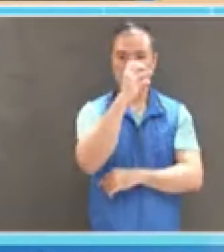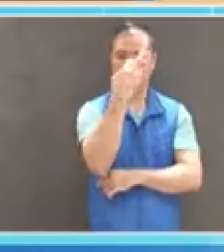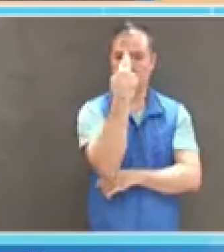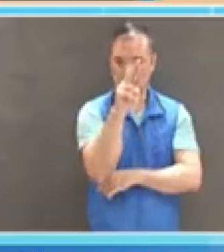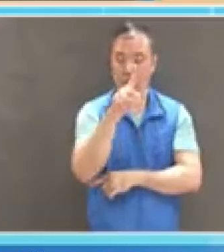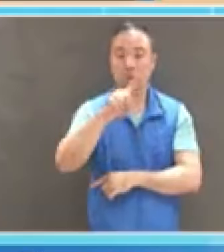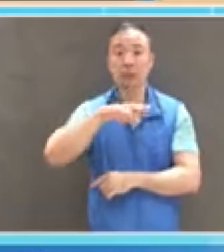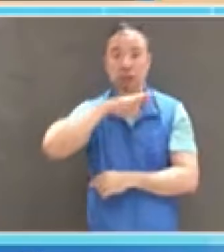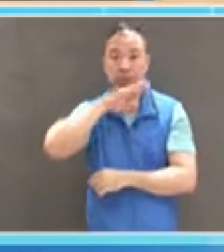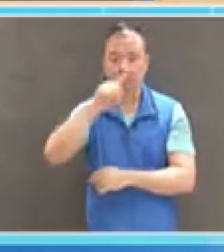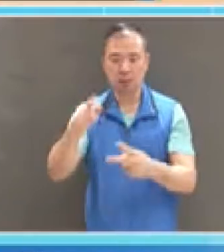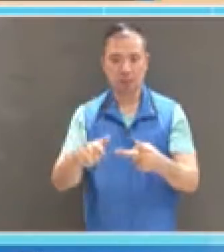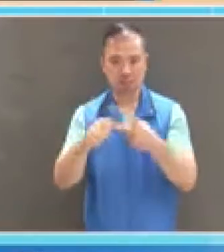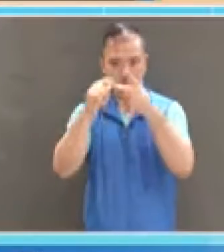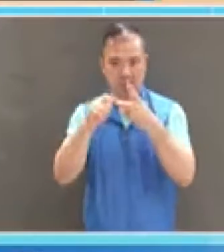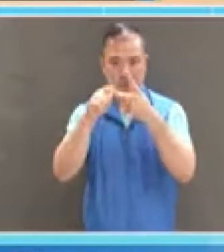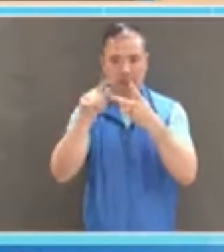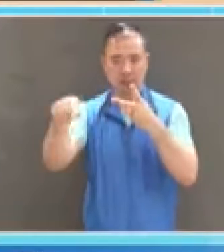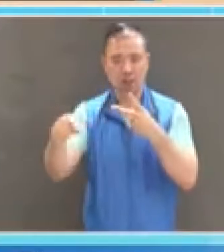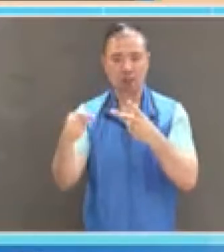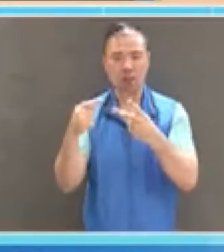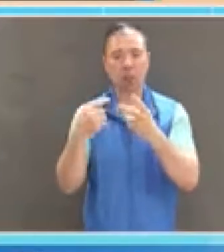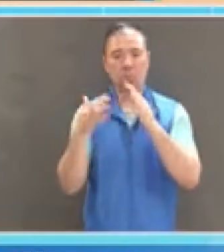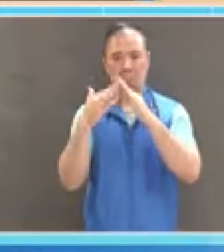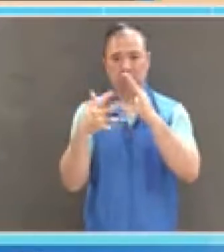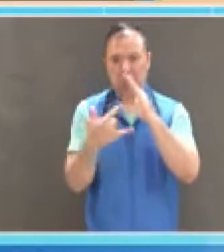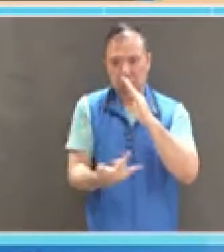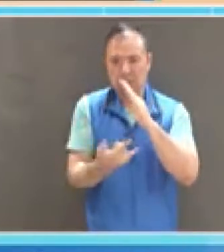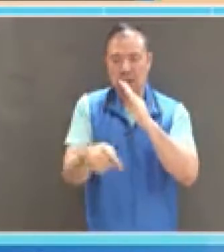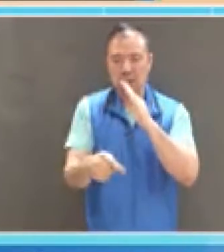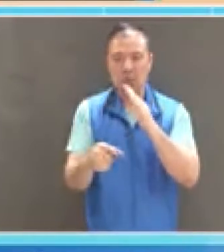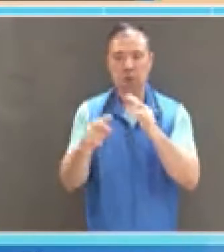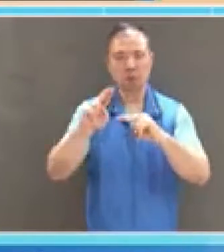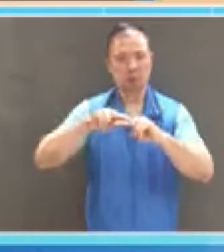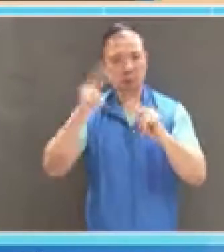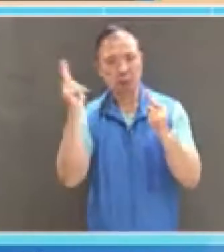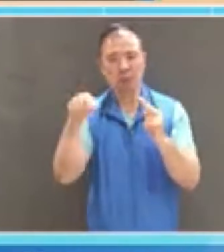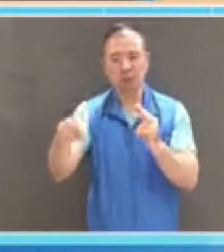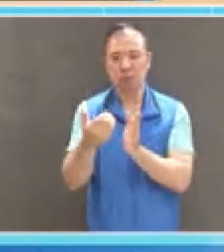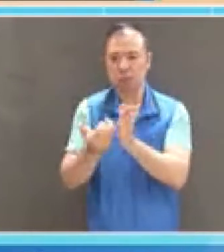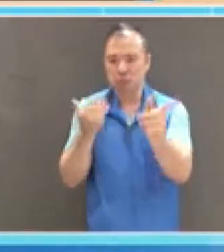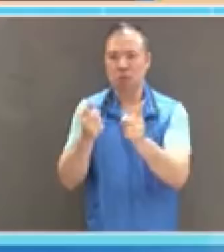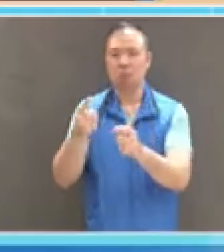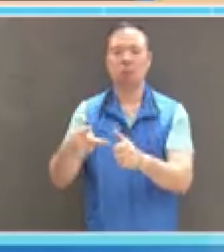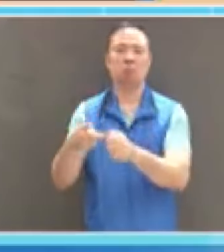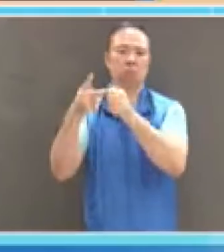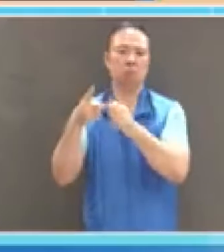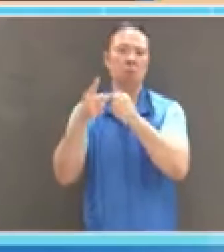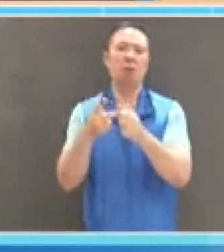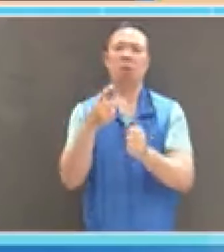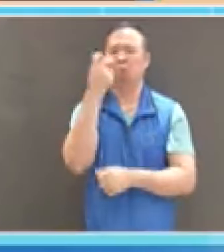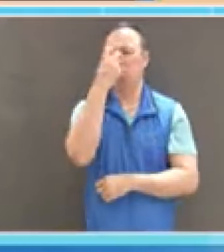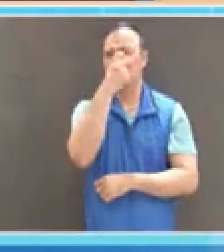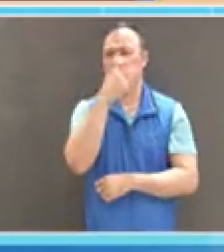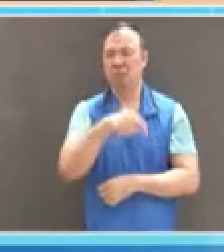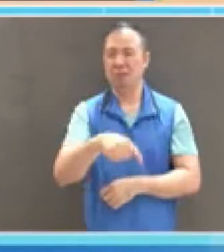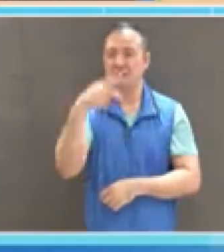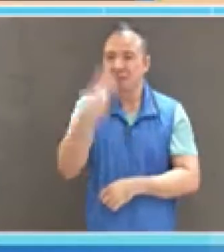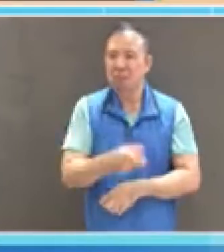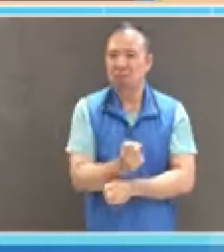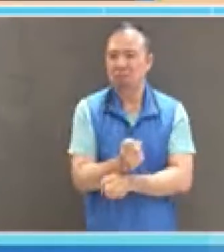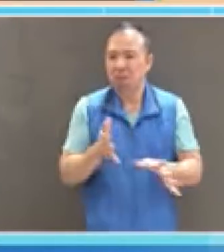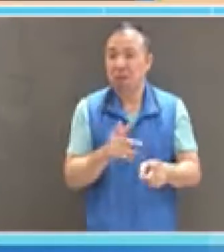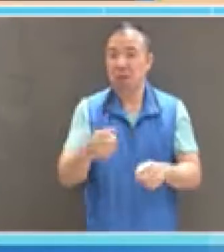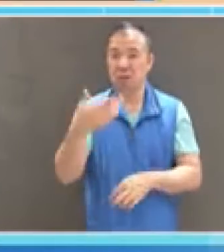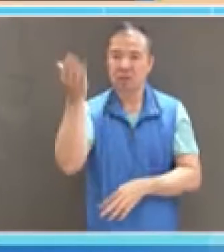啊，严格落实把关。绝对不能轻忽了，已经一错再